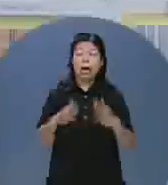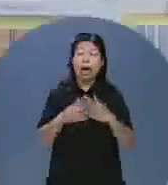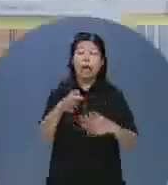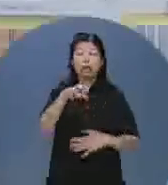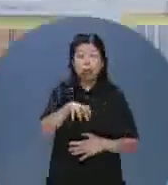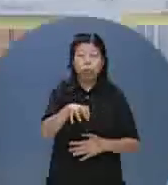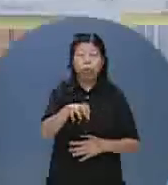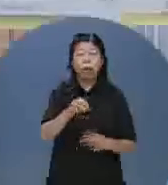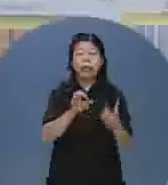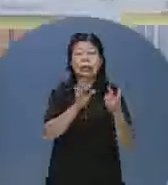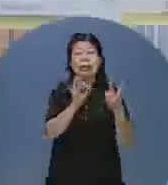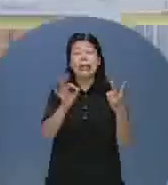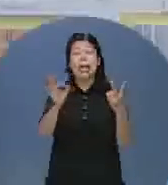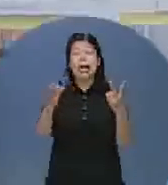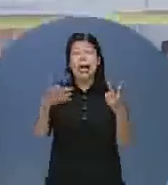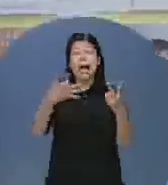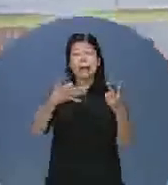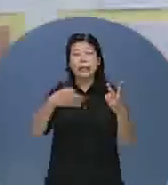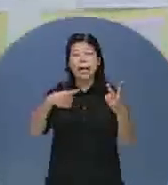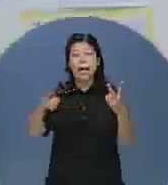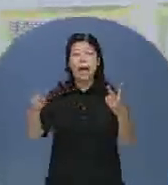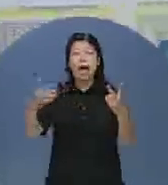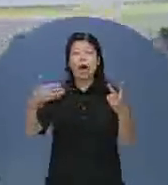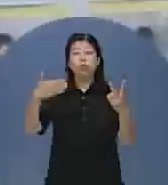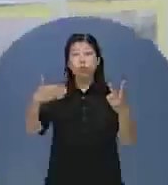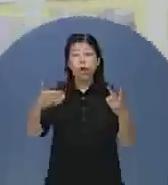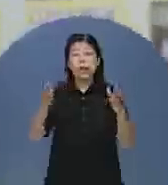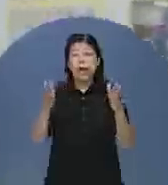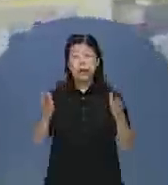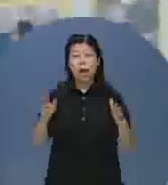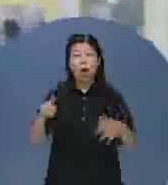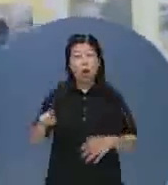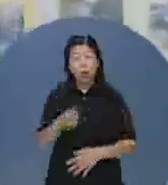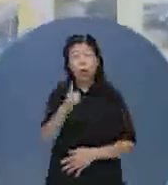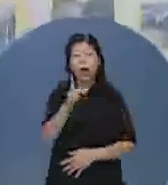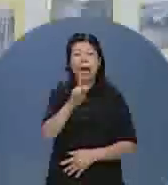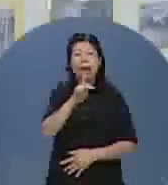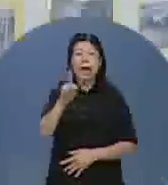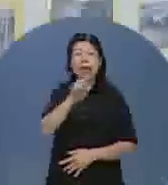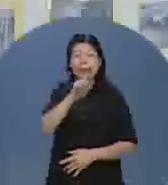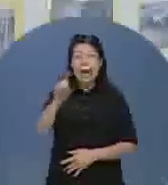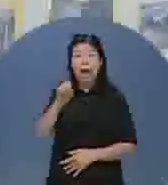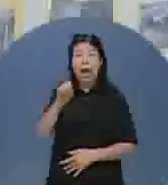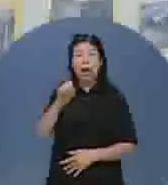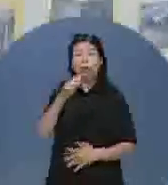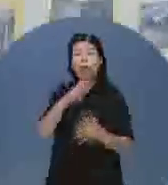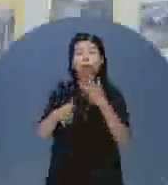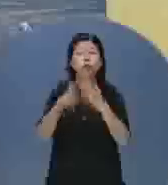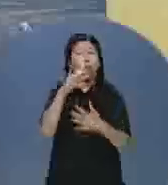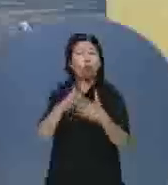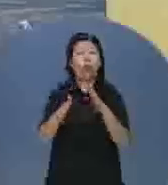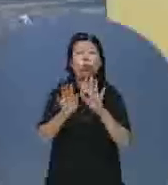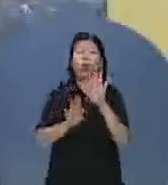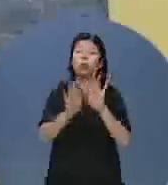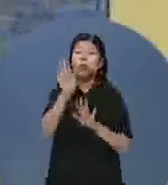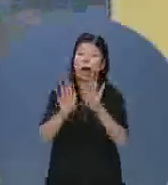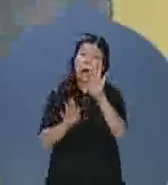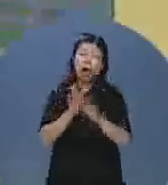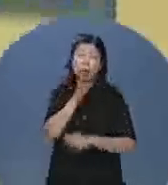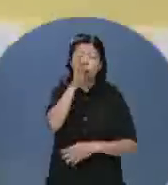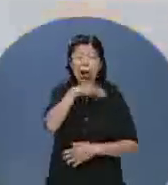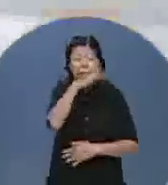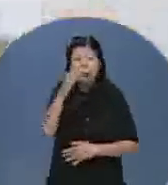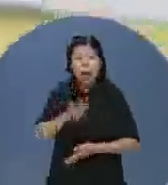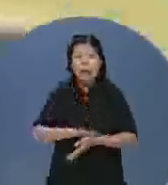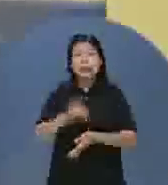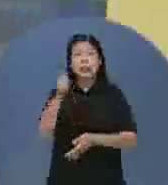また会場ロビーには2008年から2009年にかけて起こったガザ紛争の様子や桑山医